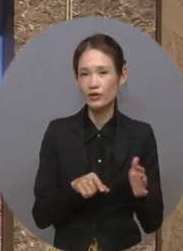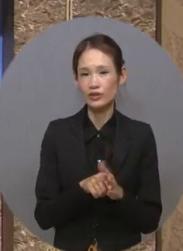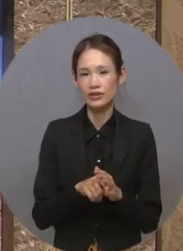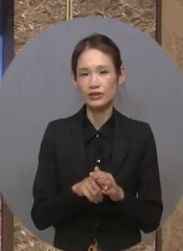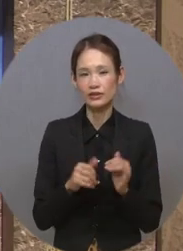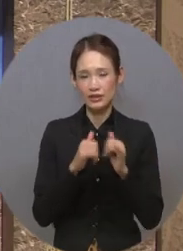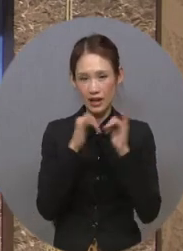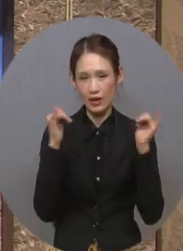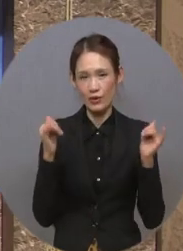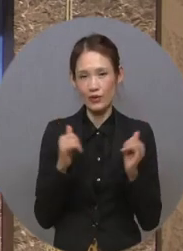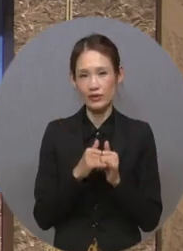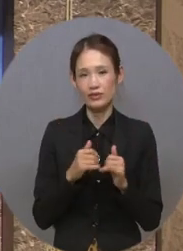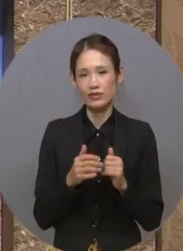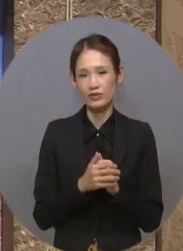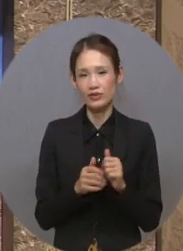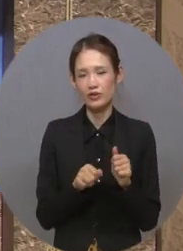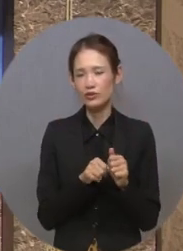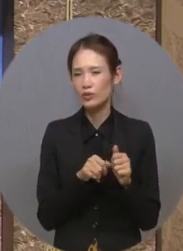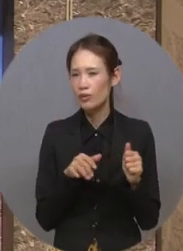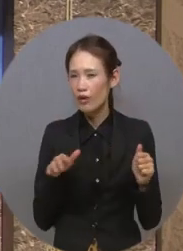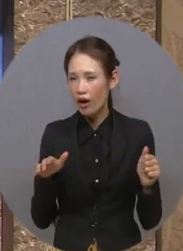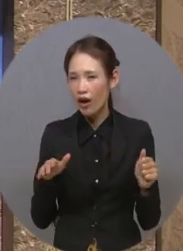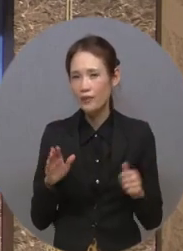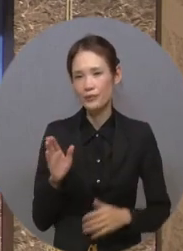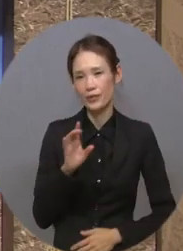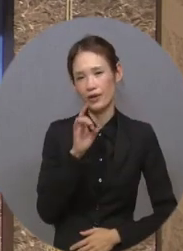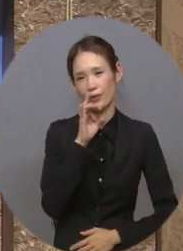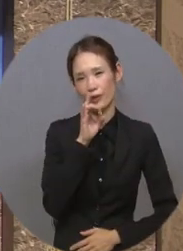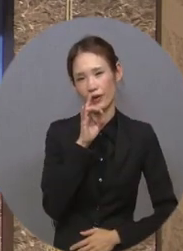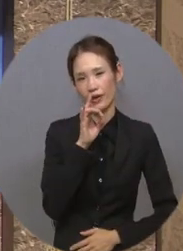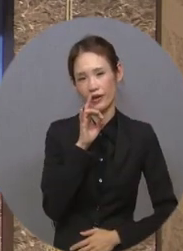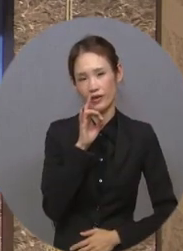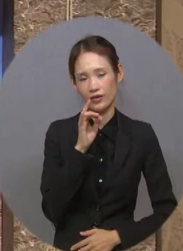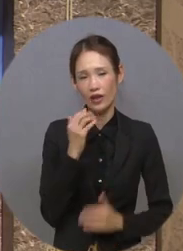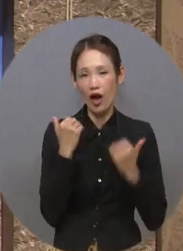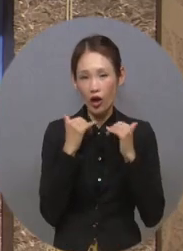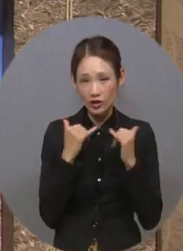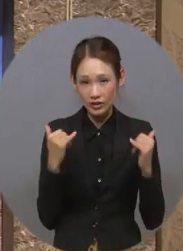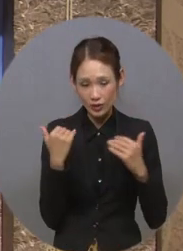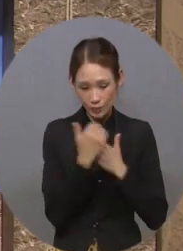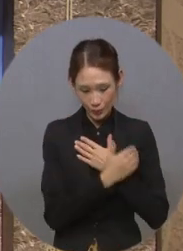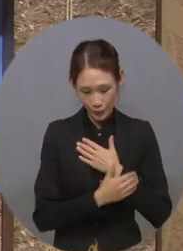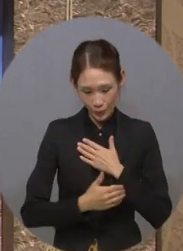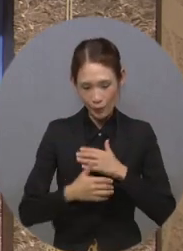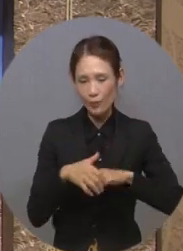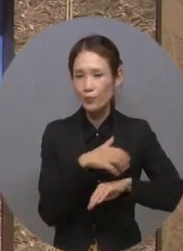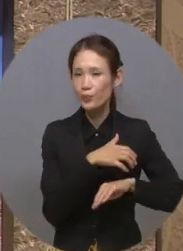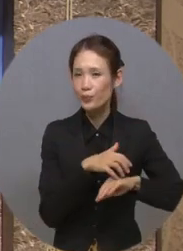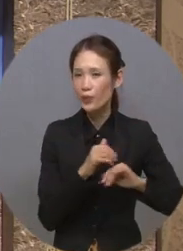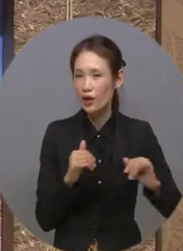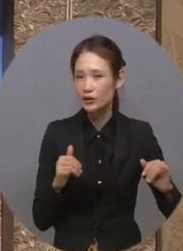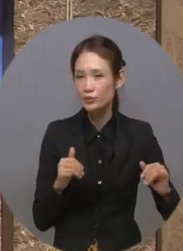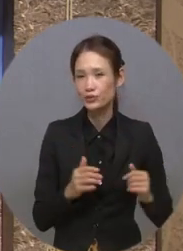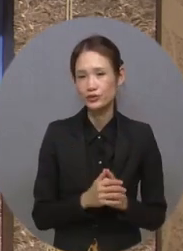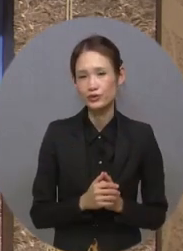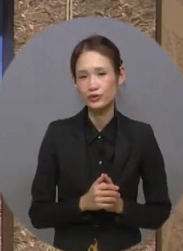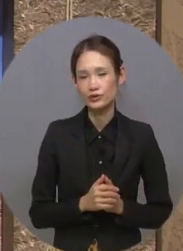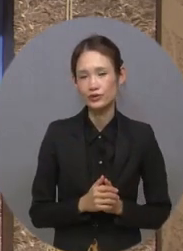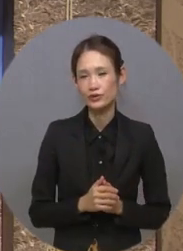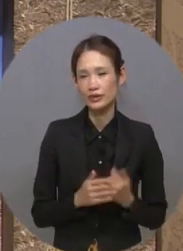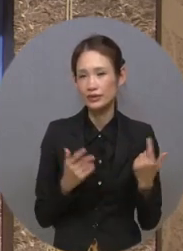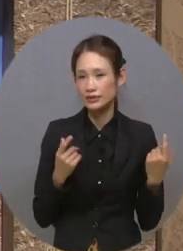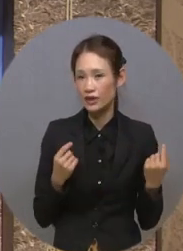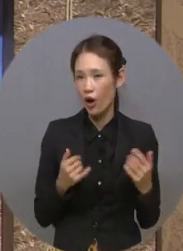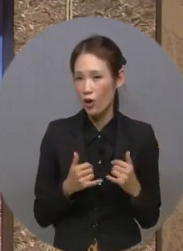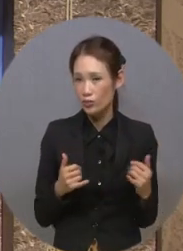돼야 되는데 네네. 너무 소외당하면 안 되잖아요. 그렇죠. 그래서 이제 어르신들이나 또 이렇게 몸이 불편하신 분들 그런